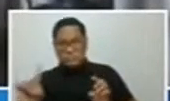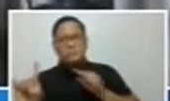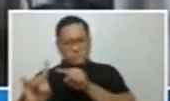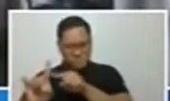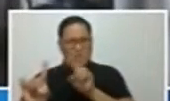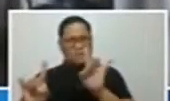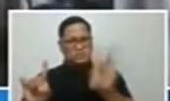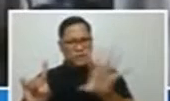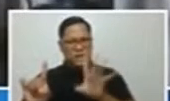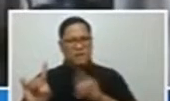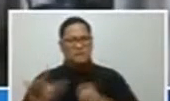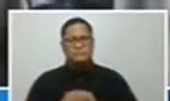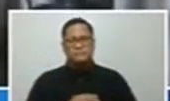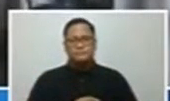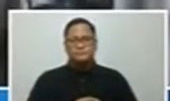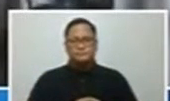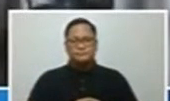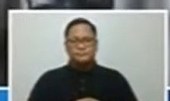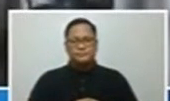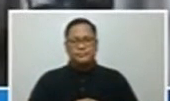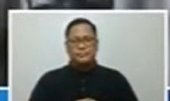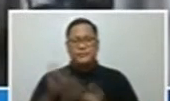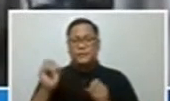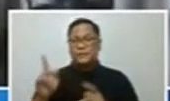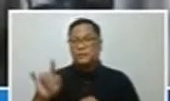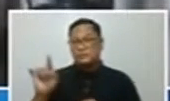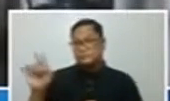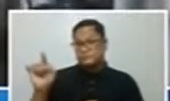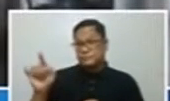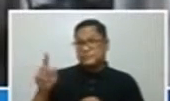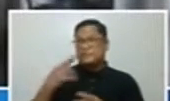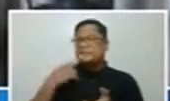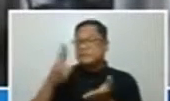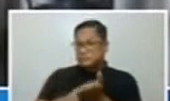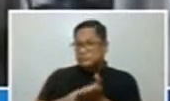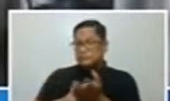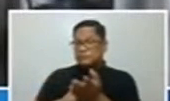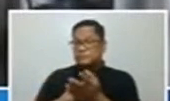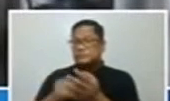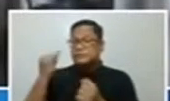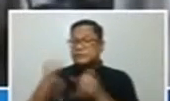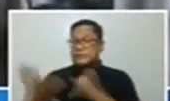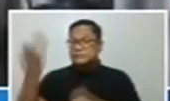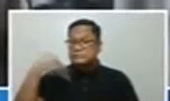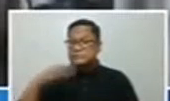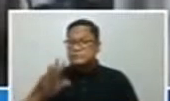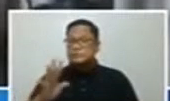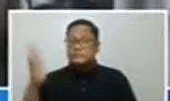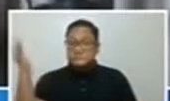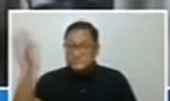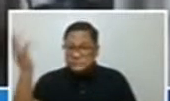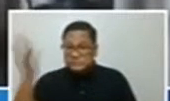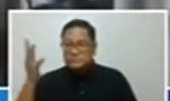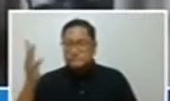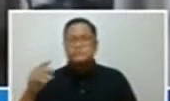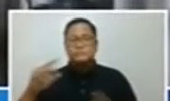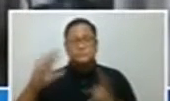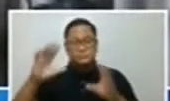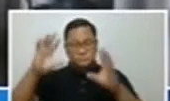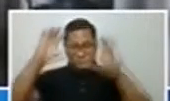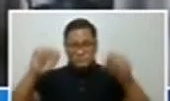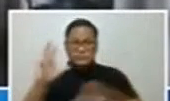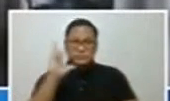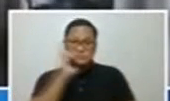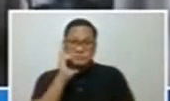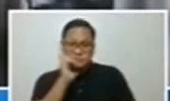sa revised penal code, no? At dito pinaigting kasi natin, no, dalawang cases 'yan, administrative at